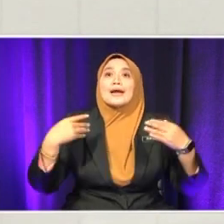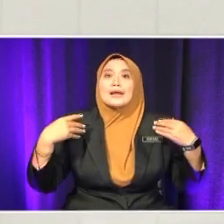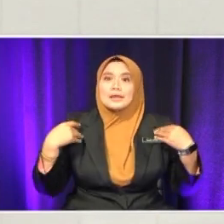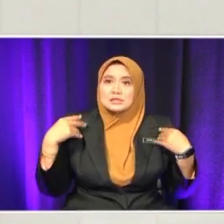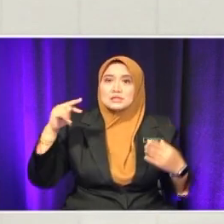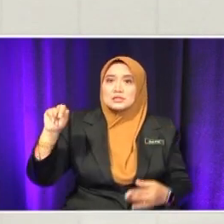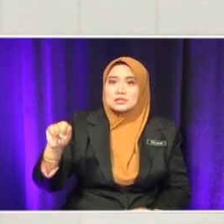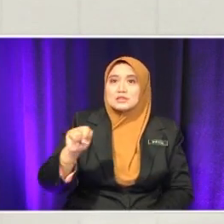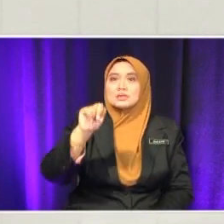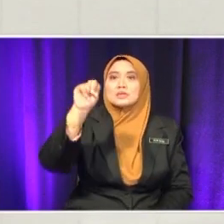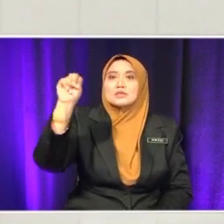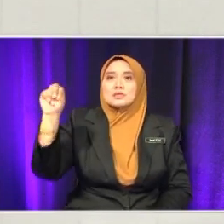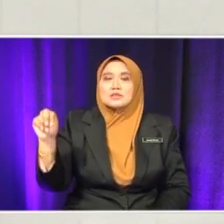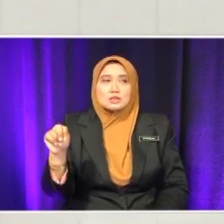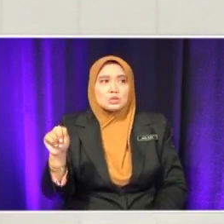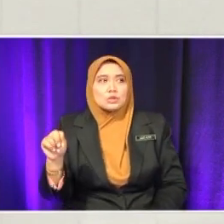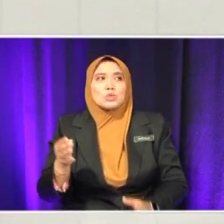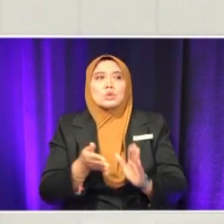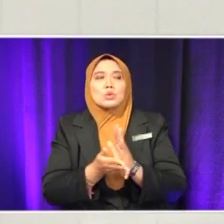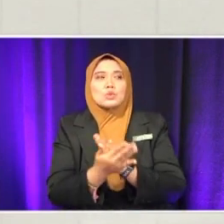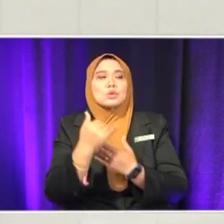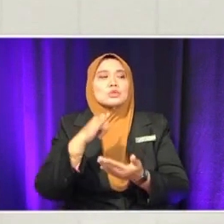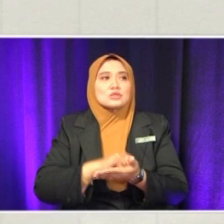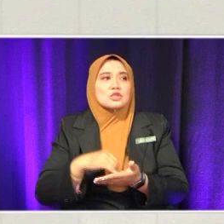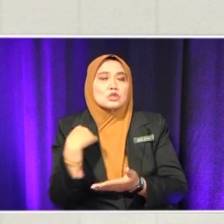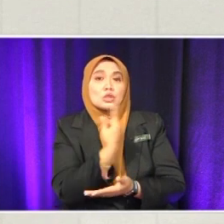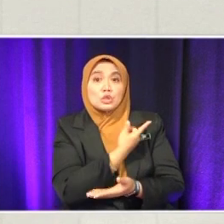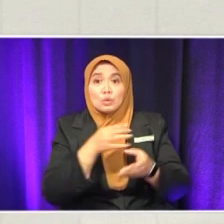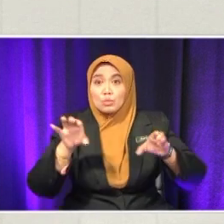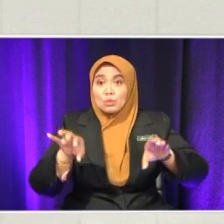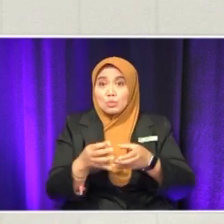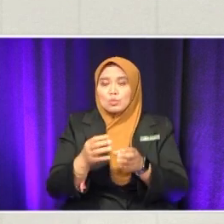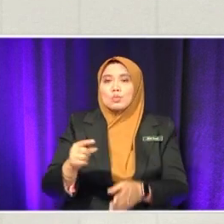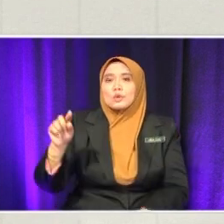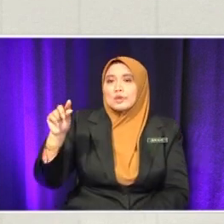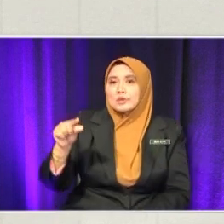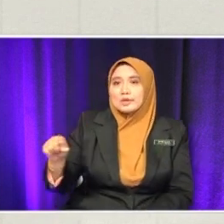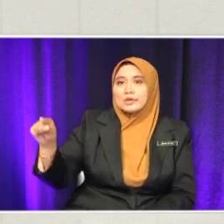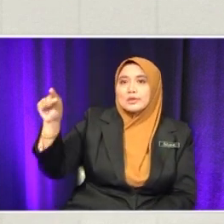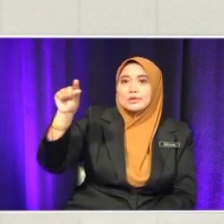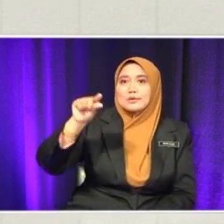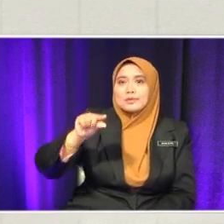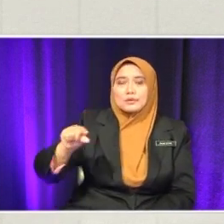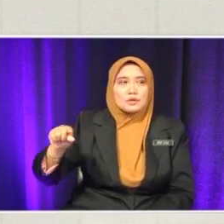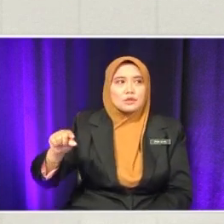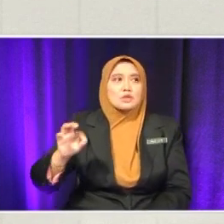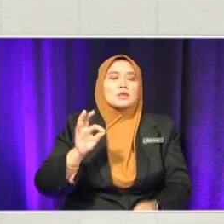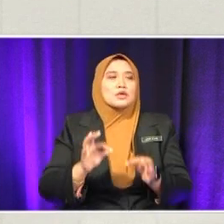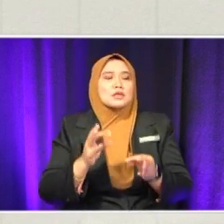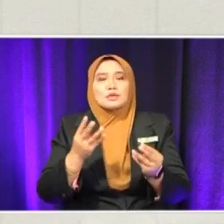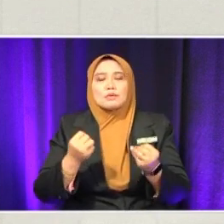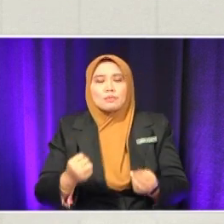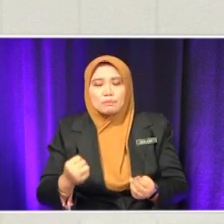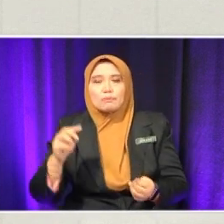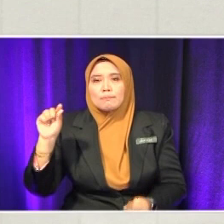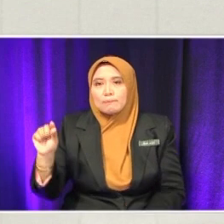ni okey, kita buat gelung, macam cikgu buat kat sini, cikgu buat lawan arah jam. Sebenarnya kalau nak ikut arah jam boleh, pun